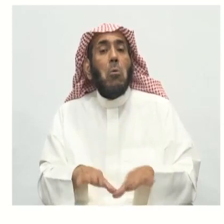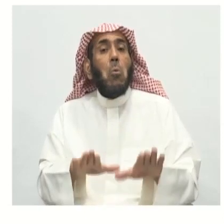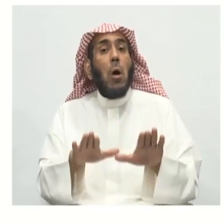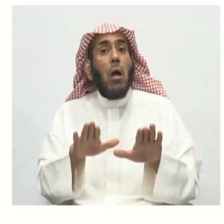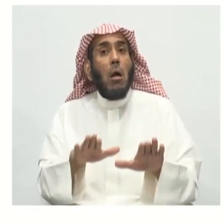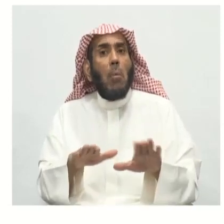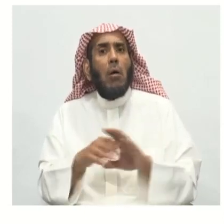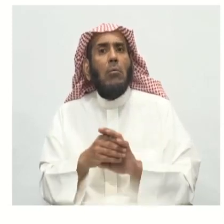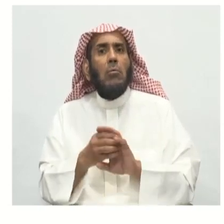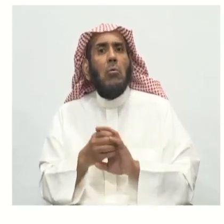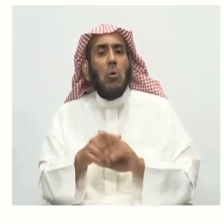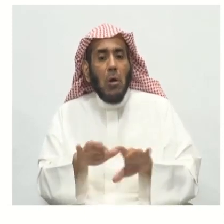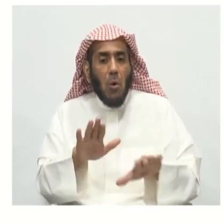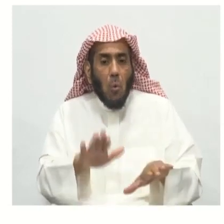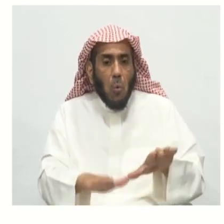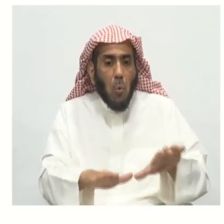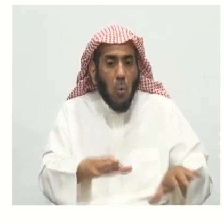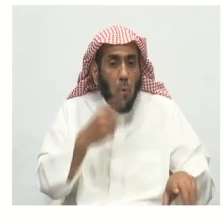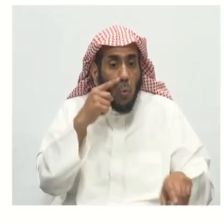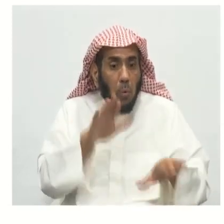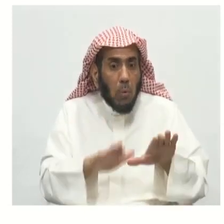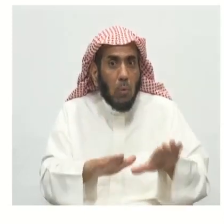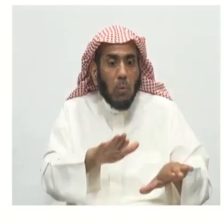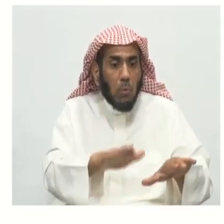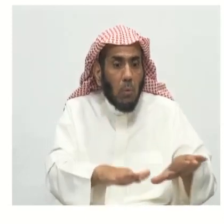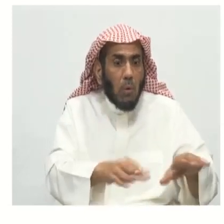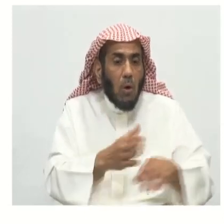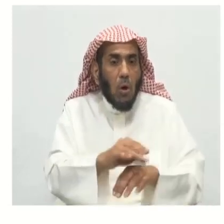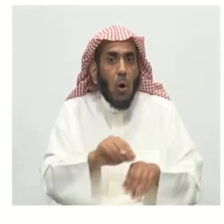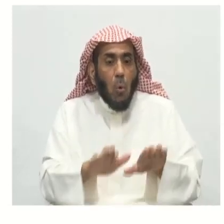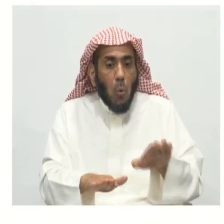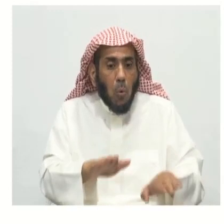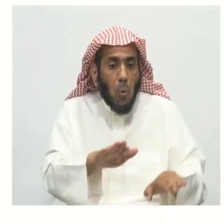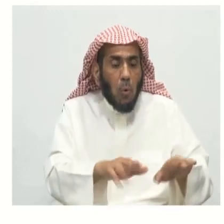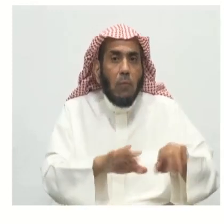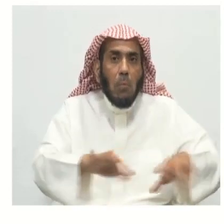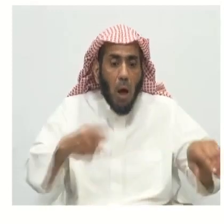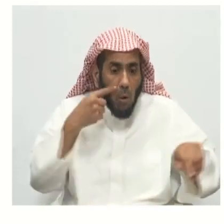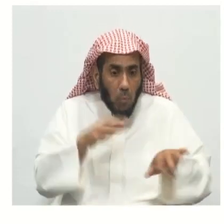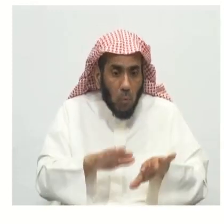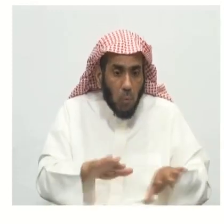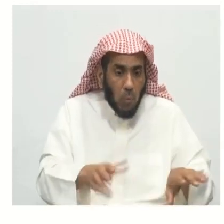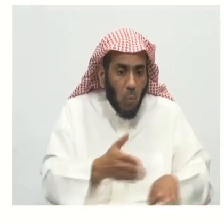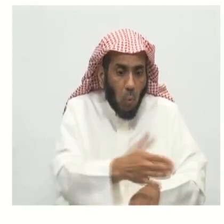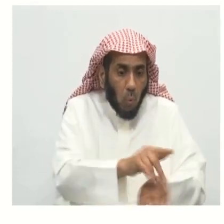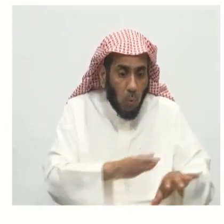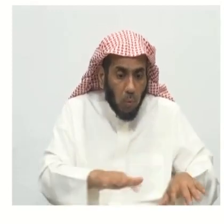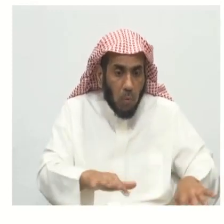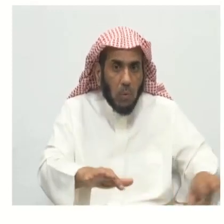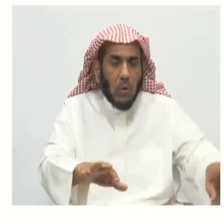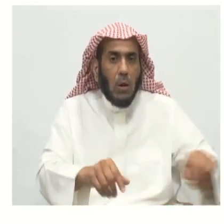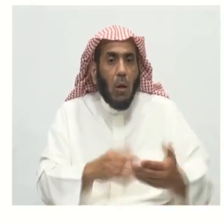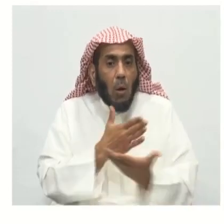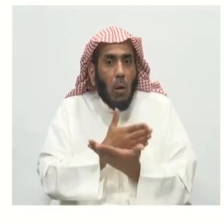ويبقى اثر جريته ومشيته في الماء لا